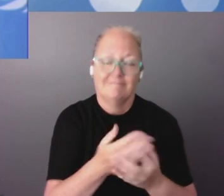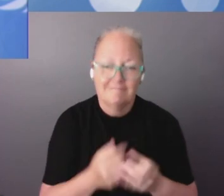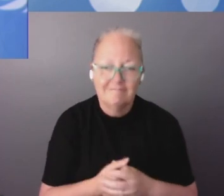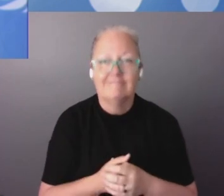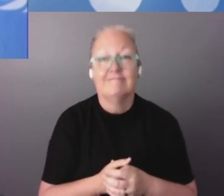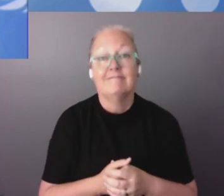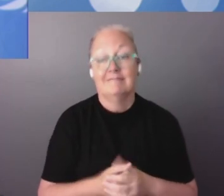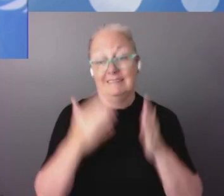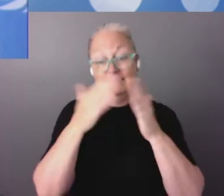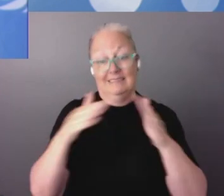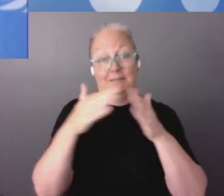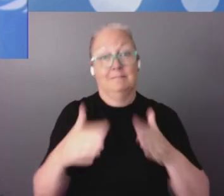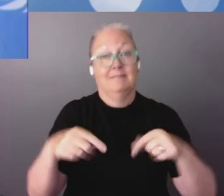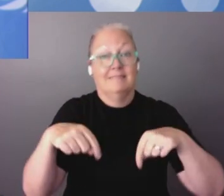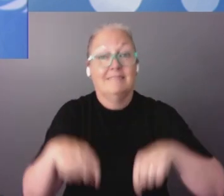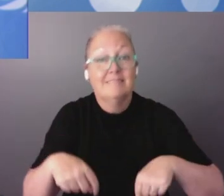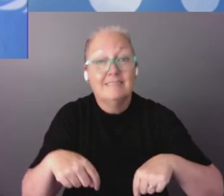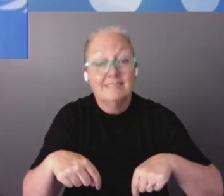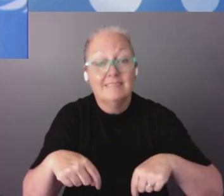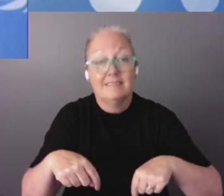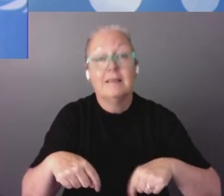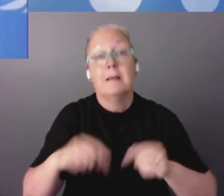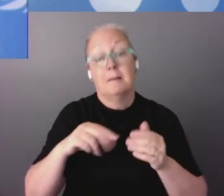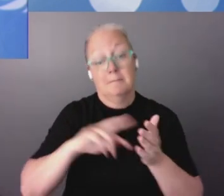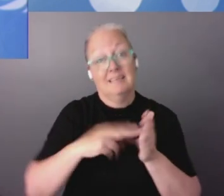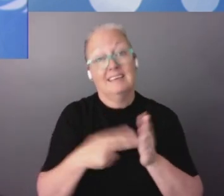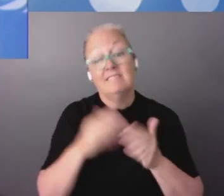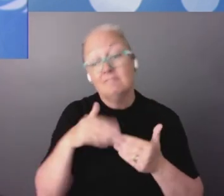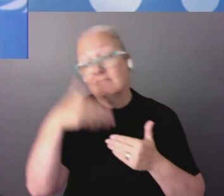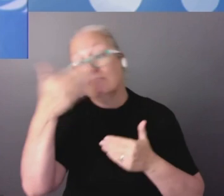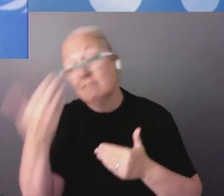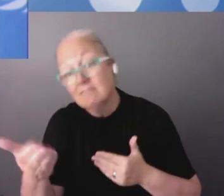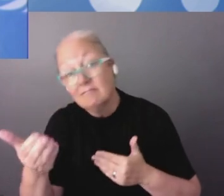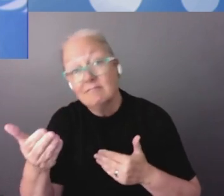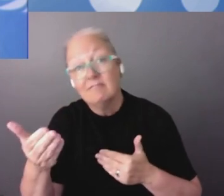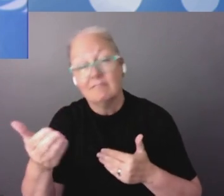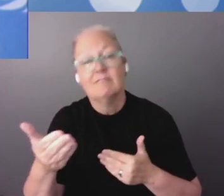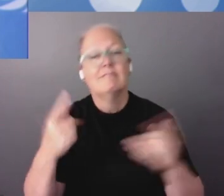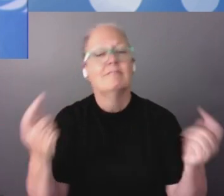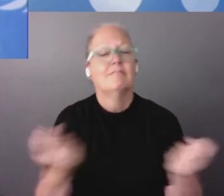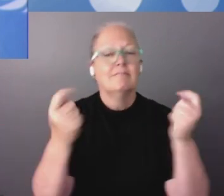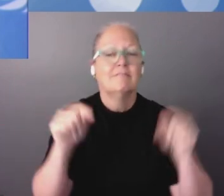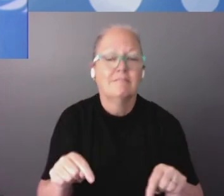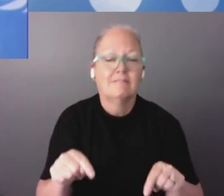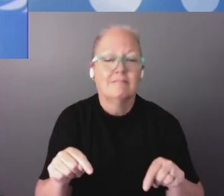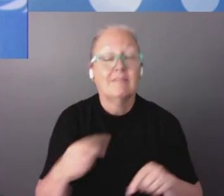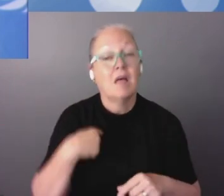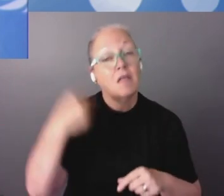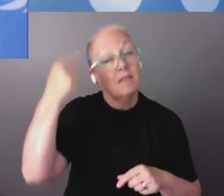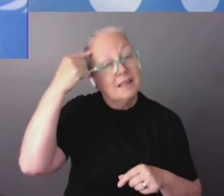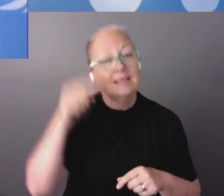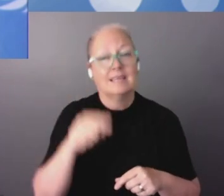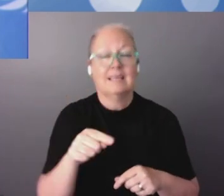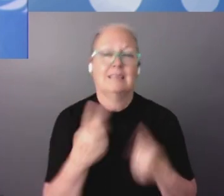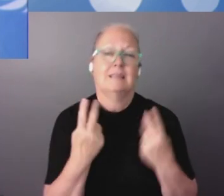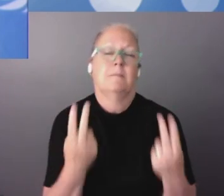高的数字。但是到现在，世界的40%人口，他们完全没有使用网络